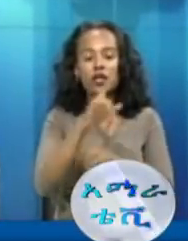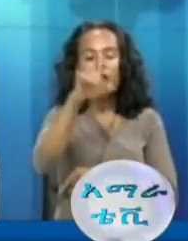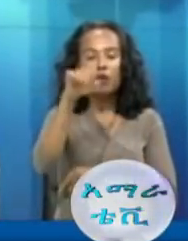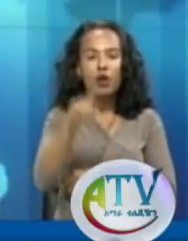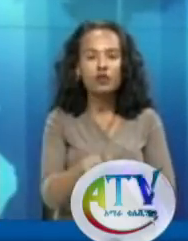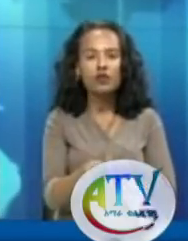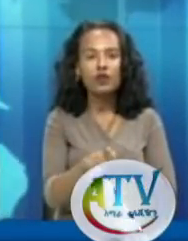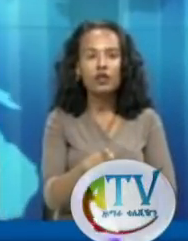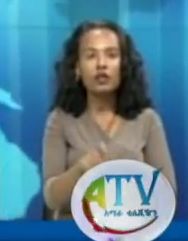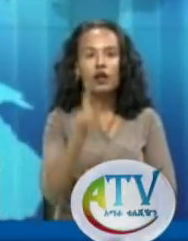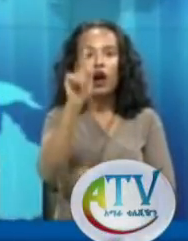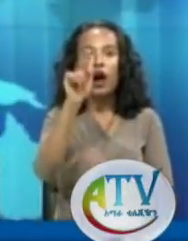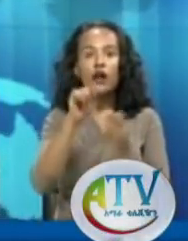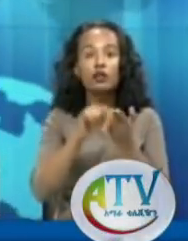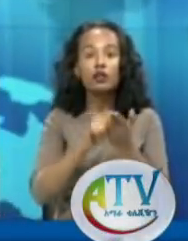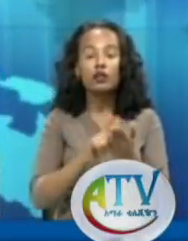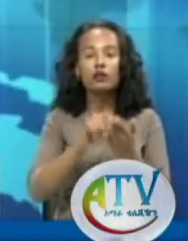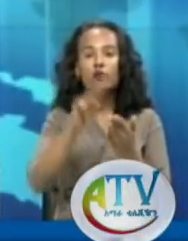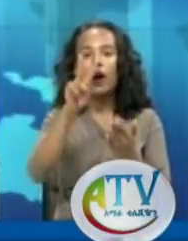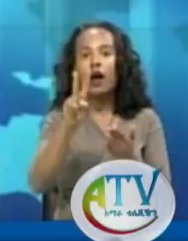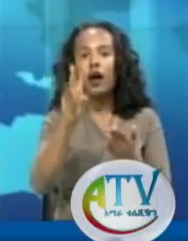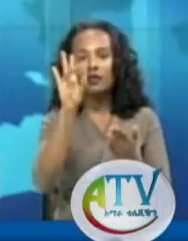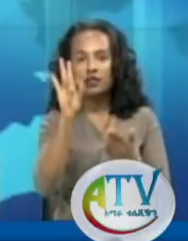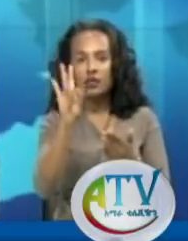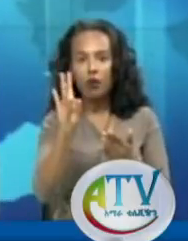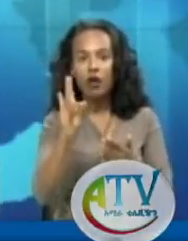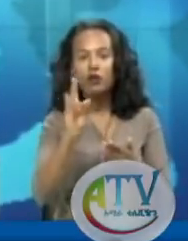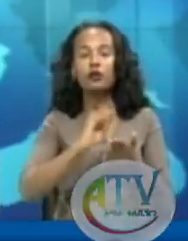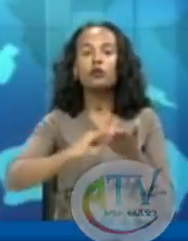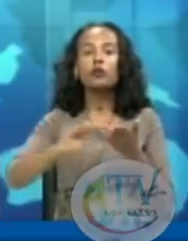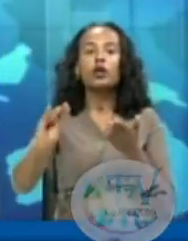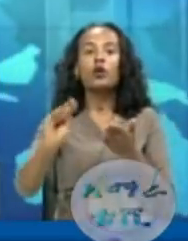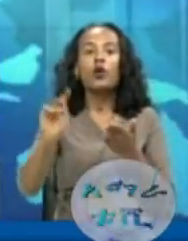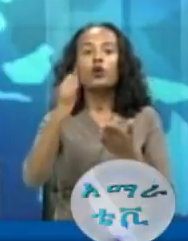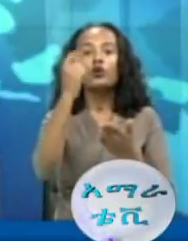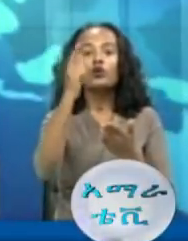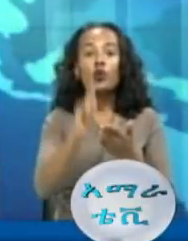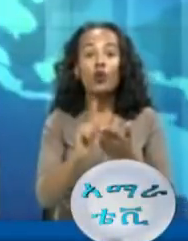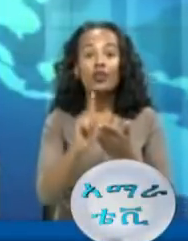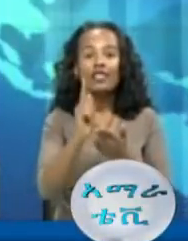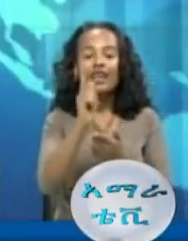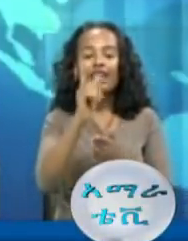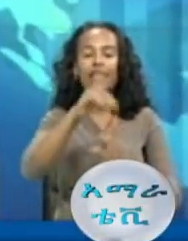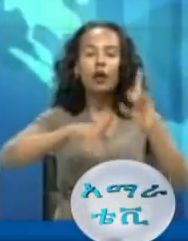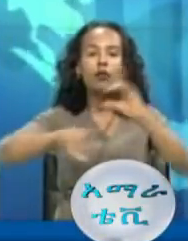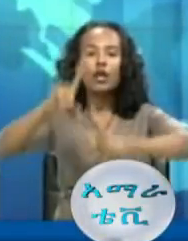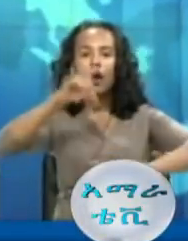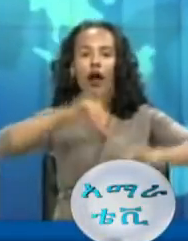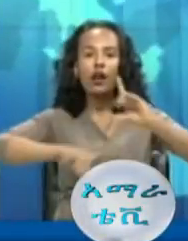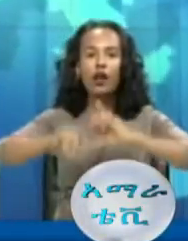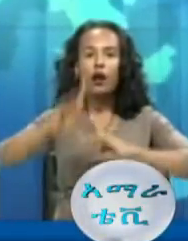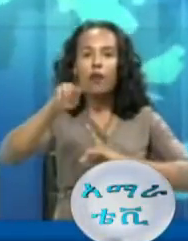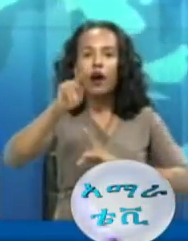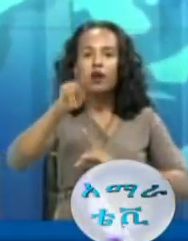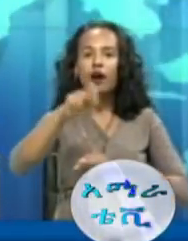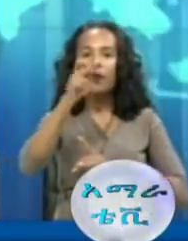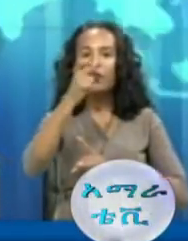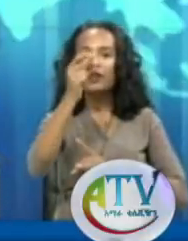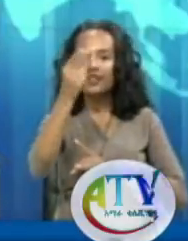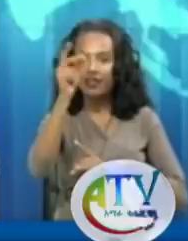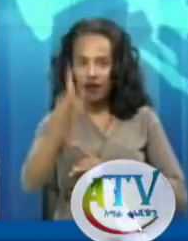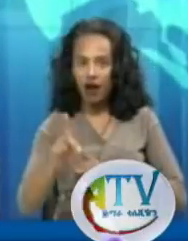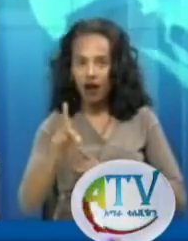የሚያስፈልግ 1.27 ሚሊዮን ቶን የኬሚካል ማዳበሪያ የውጪ ግዢ